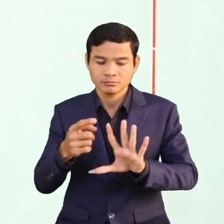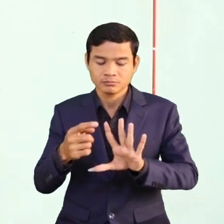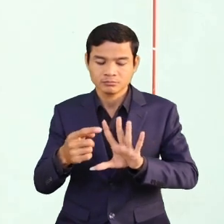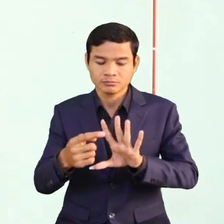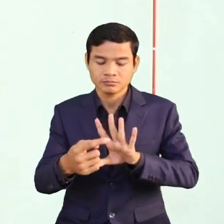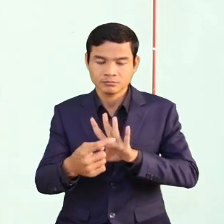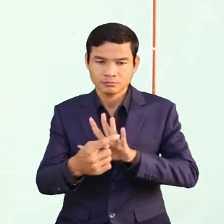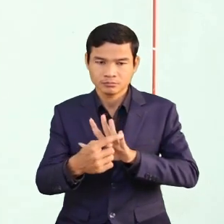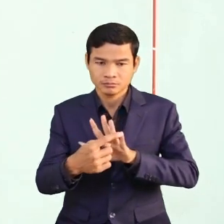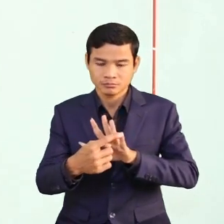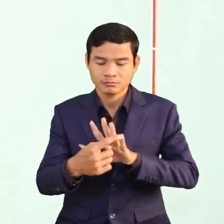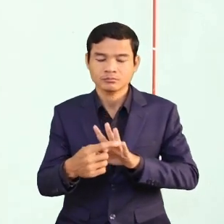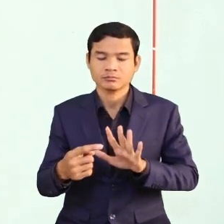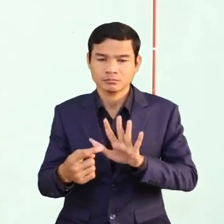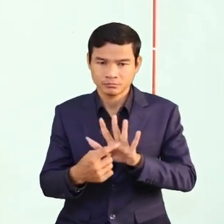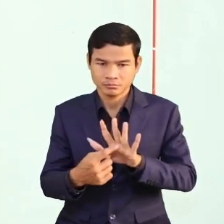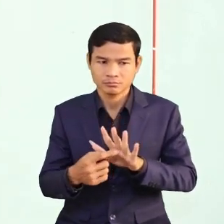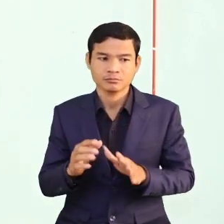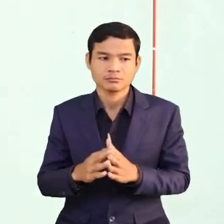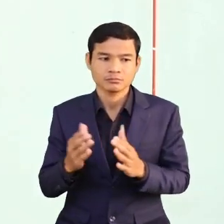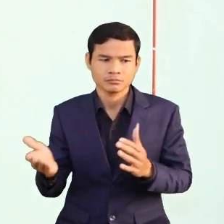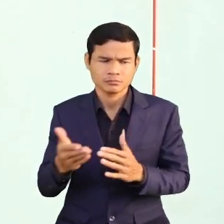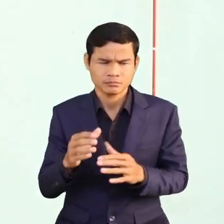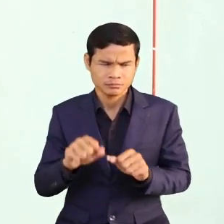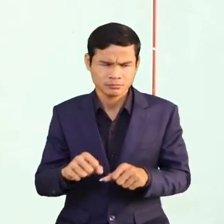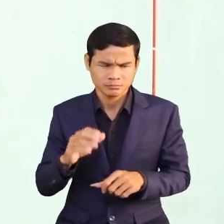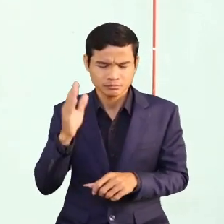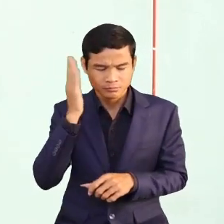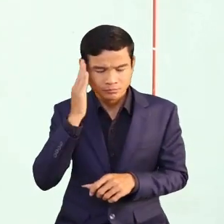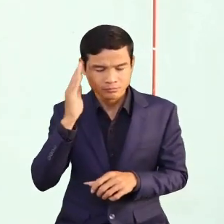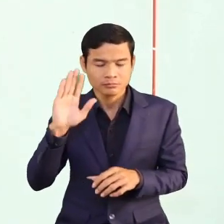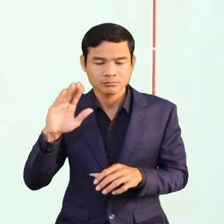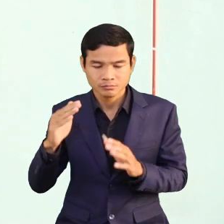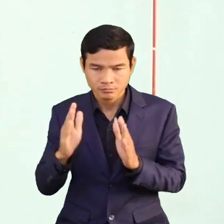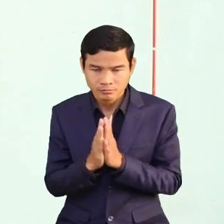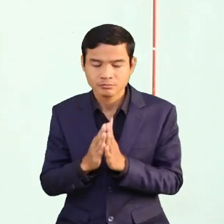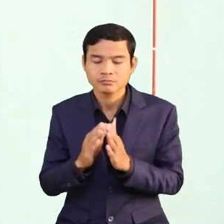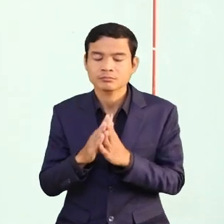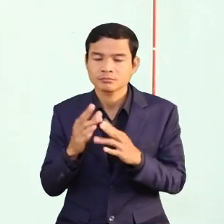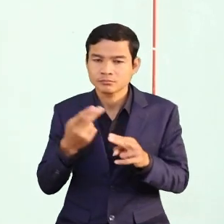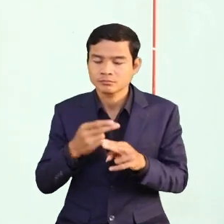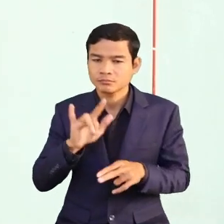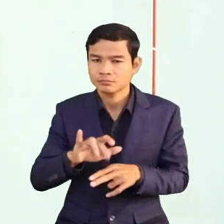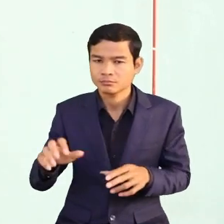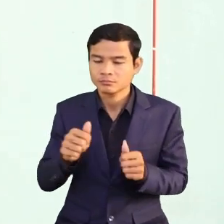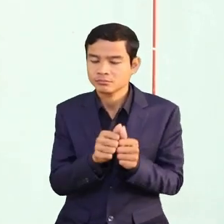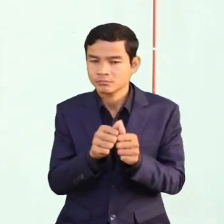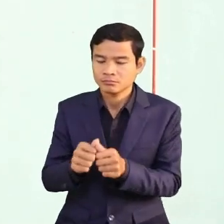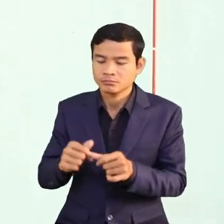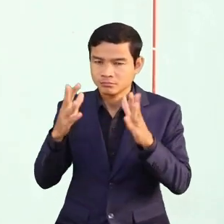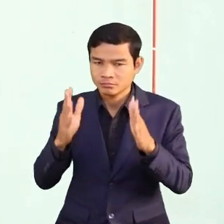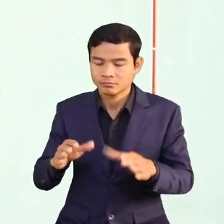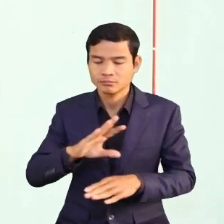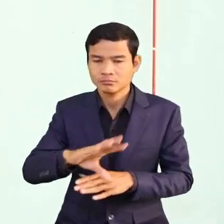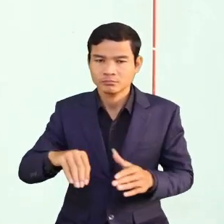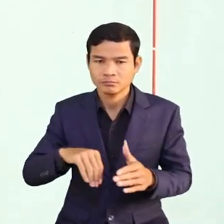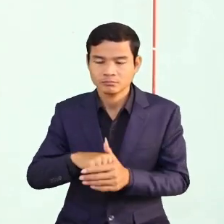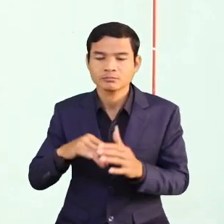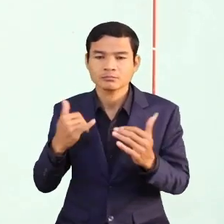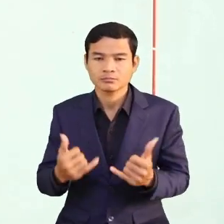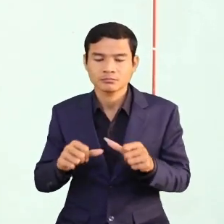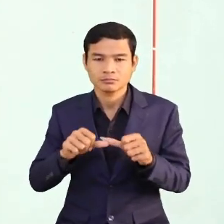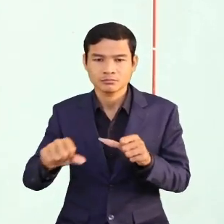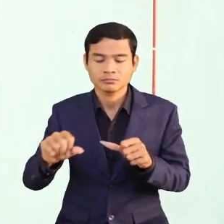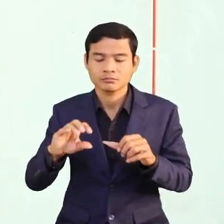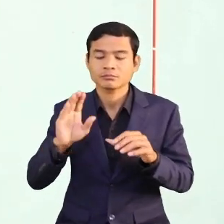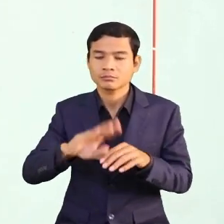จ้าเอาคนเหมือนเต้นเนี่ยครูสังคมตะก็ประกอบเจ็บบ้านจ้าวักฮับซ้ำประกอบอัมเชียงในชิมุ้ยเนี่ยครูเนี่ยวันตาตะเตี้ยนี่โจล